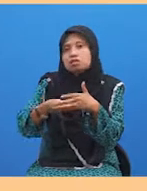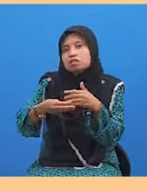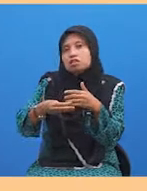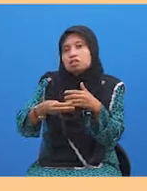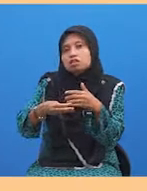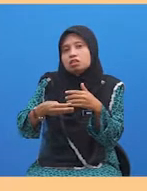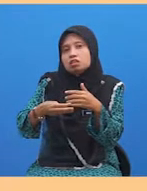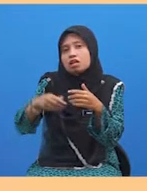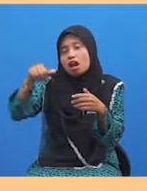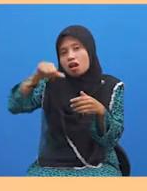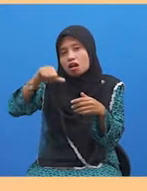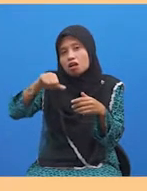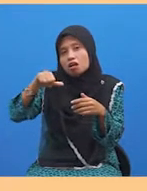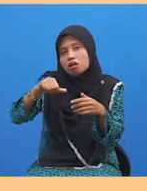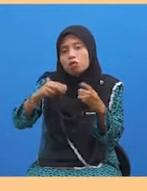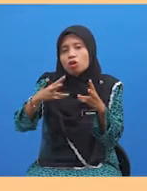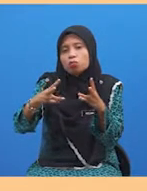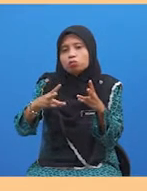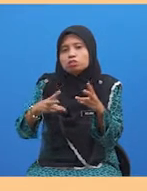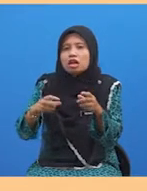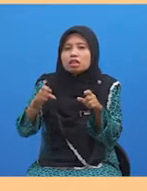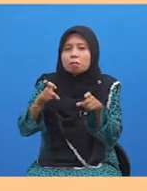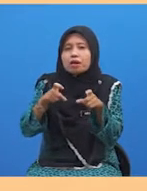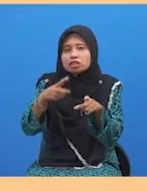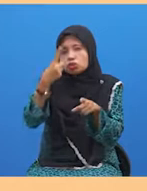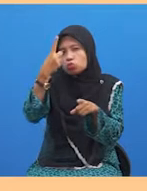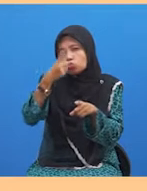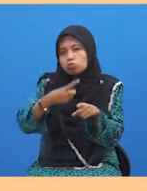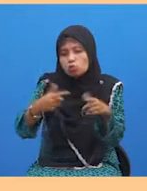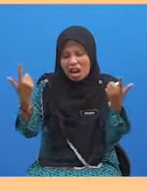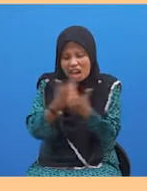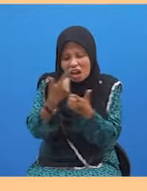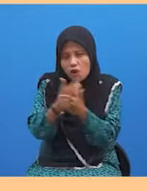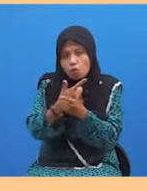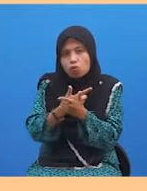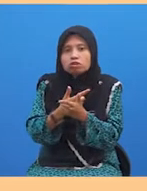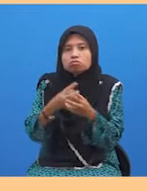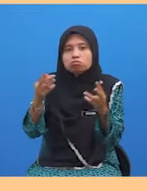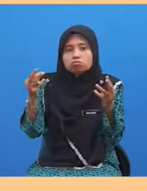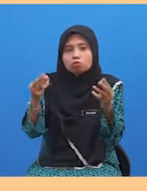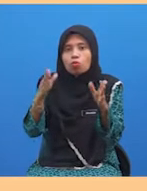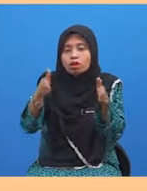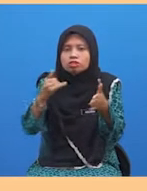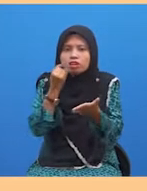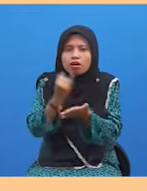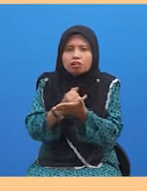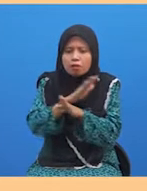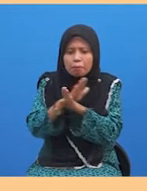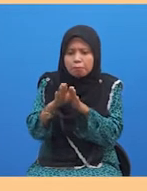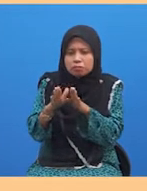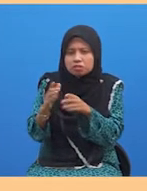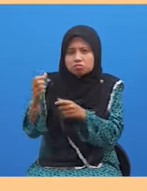walaupun beliau terpaksa melawan musuh tanpa senjata